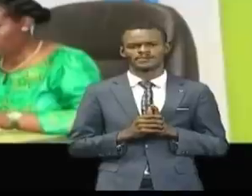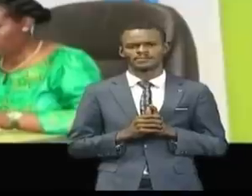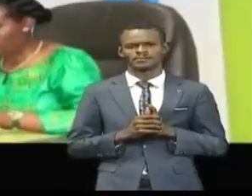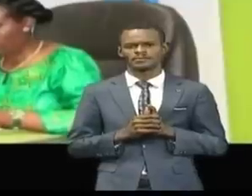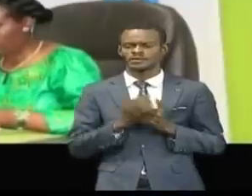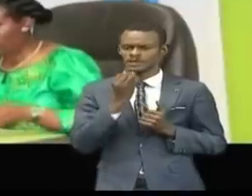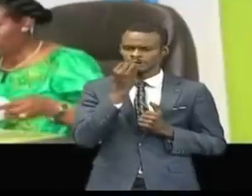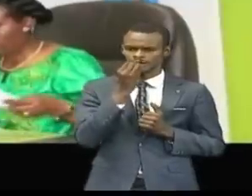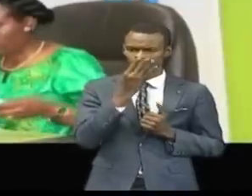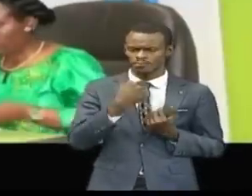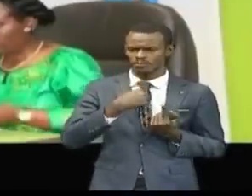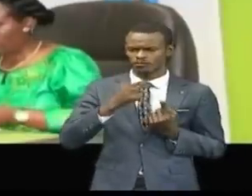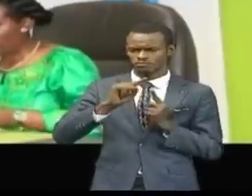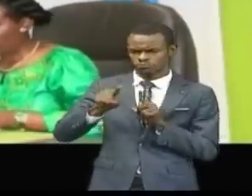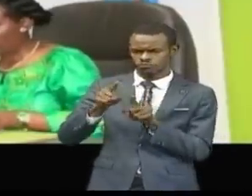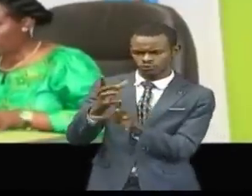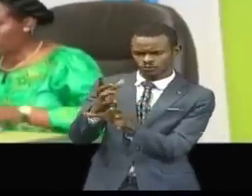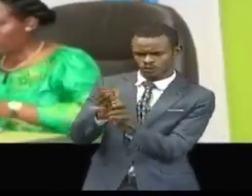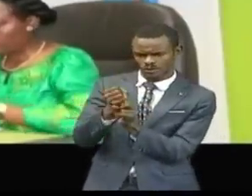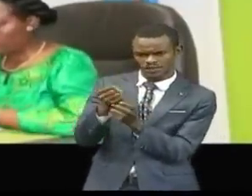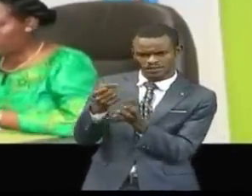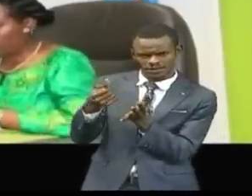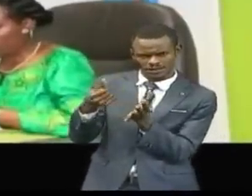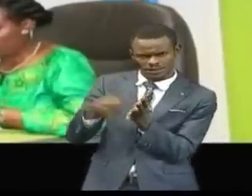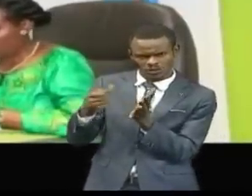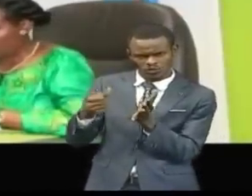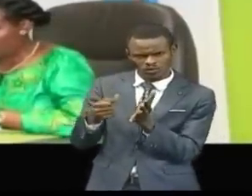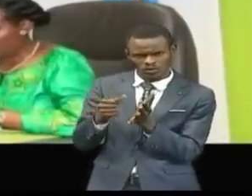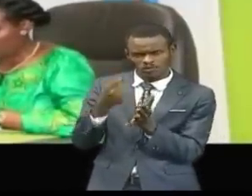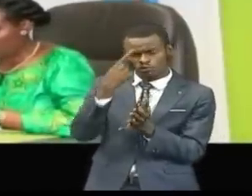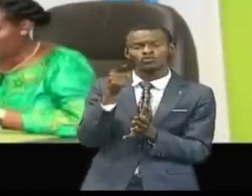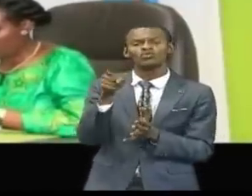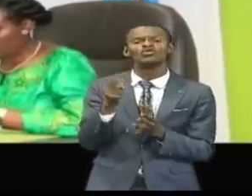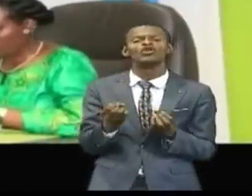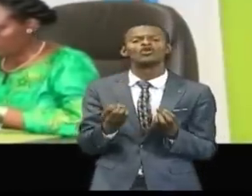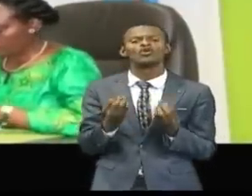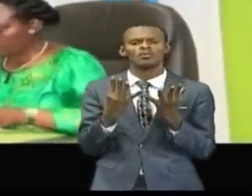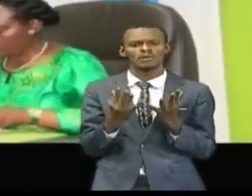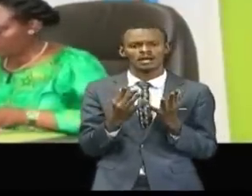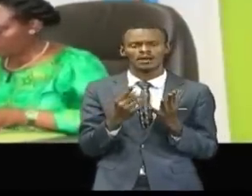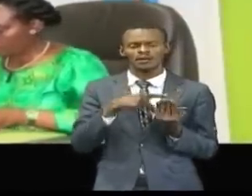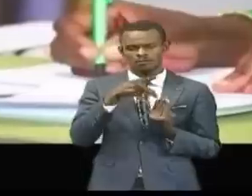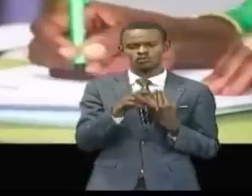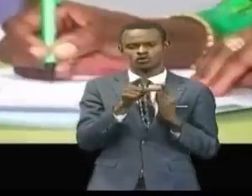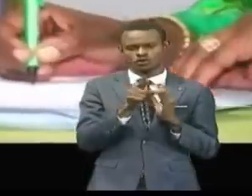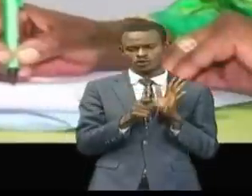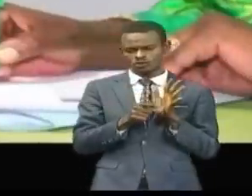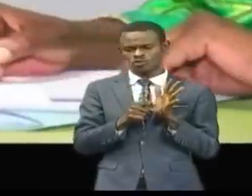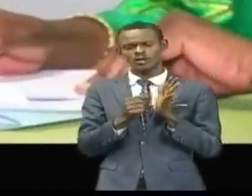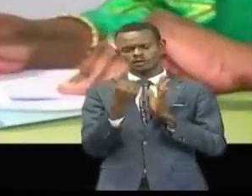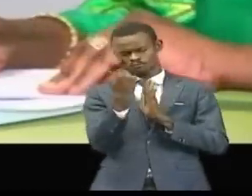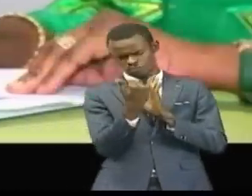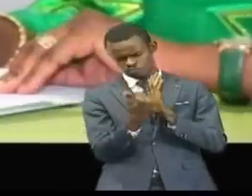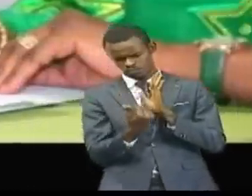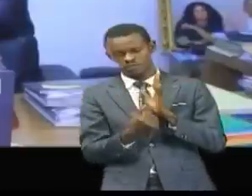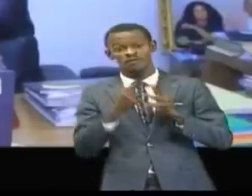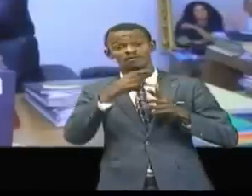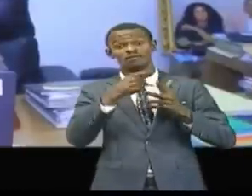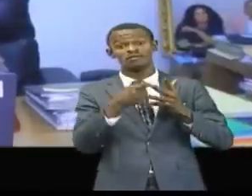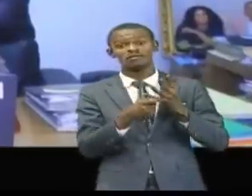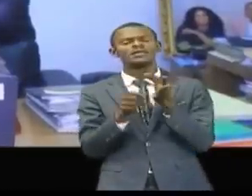recouvrement, le projet de loi donne des indications sur les paiements de l'impôt sur les sociétés